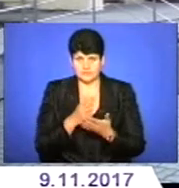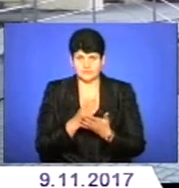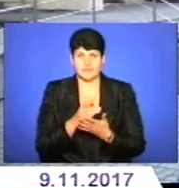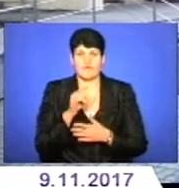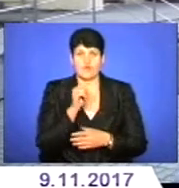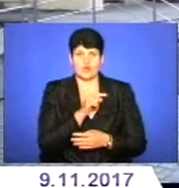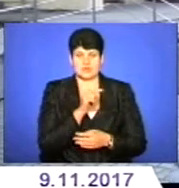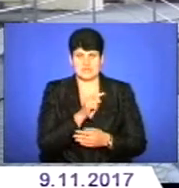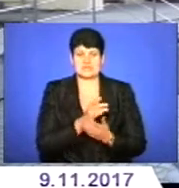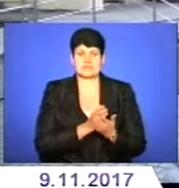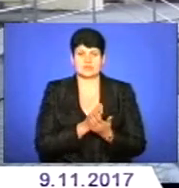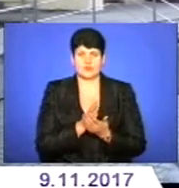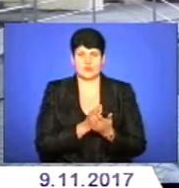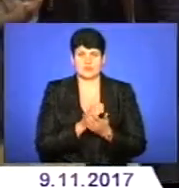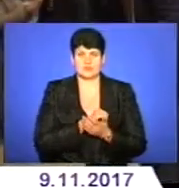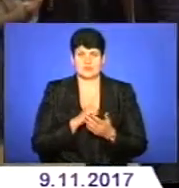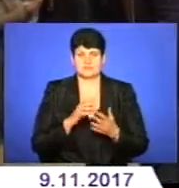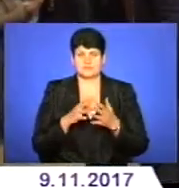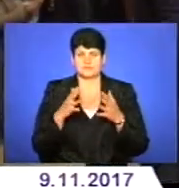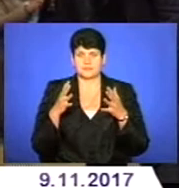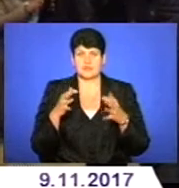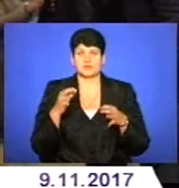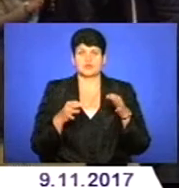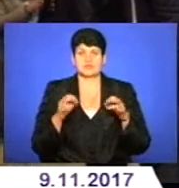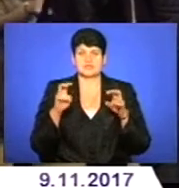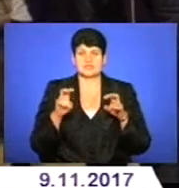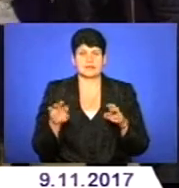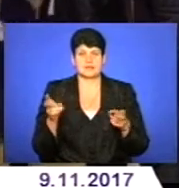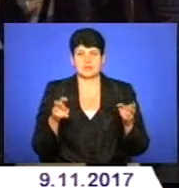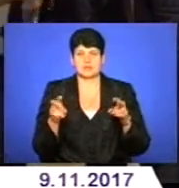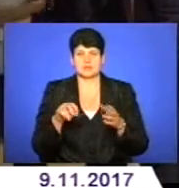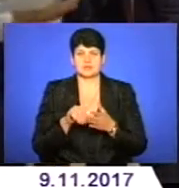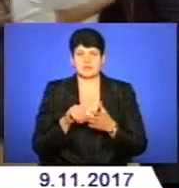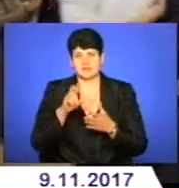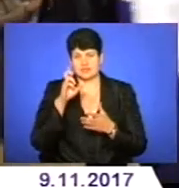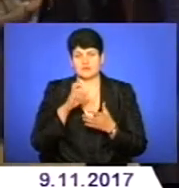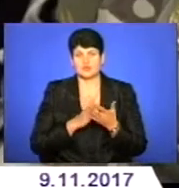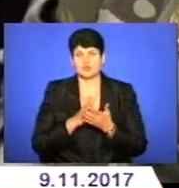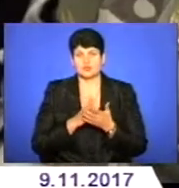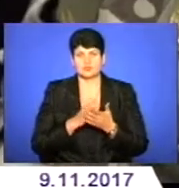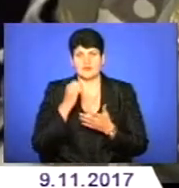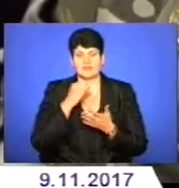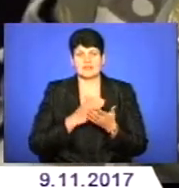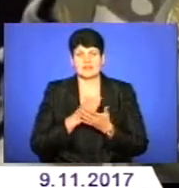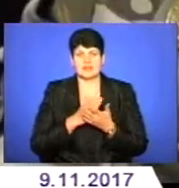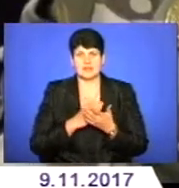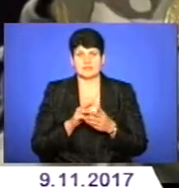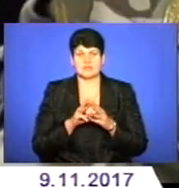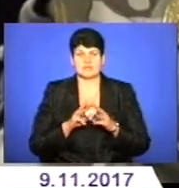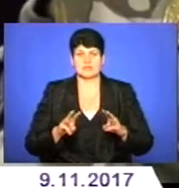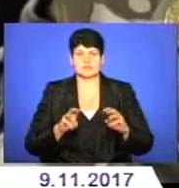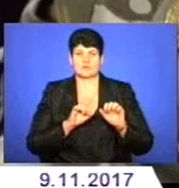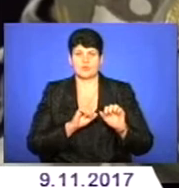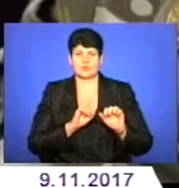вони заслуговують не найбільше. На судове засідання не з'явились представники Держслужби у справах ветеранів, Міністерства оборони та Служби